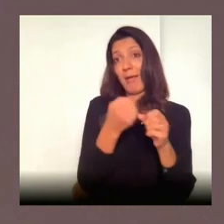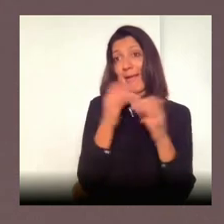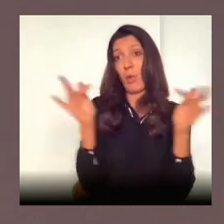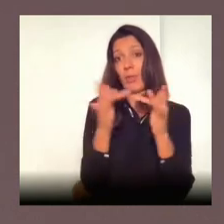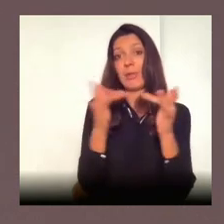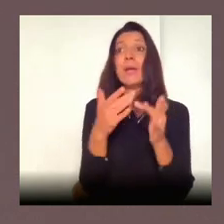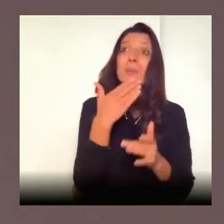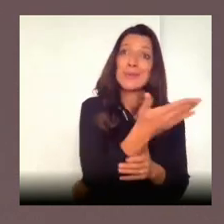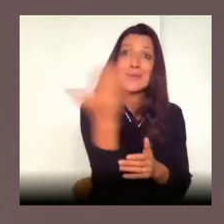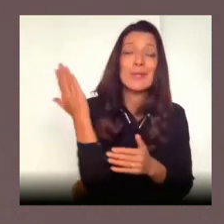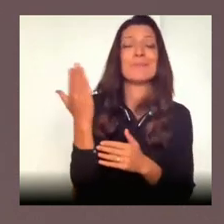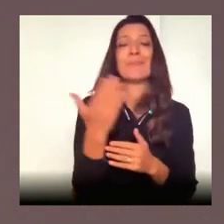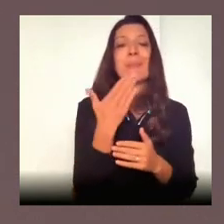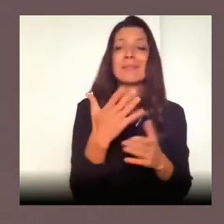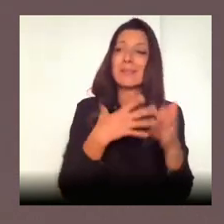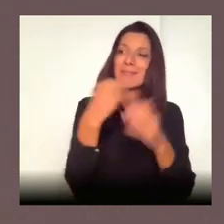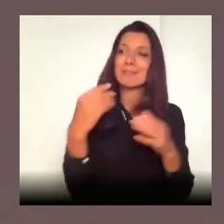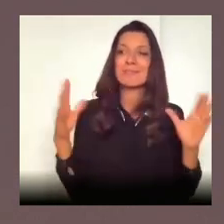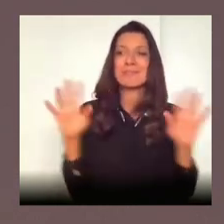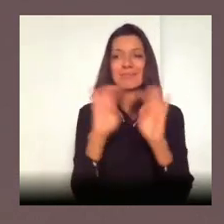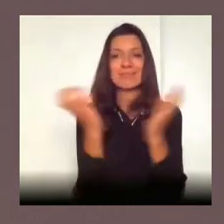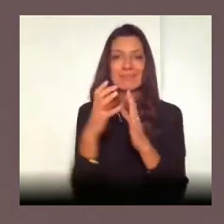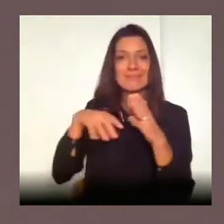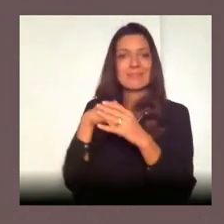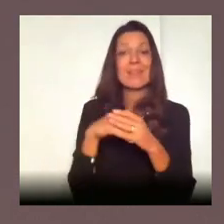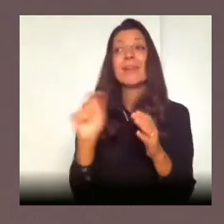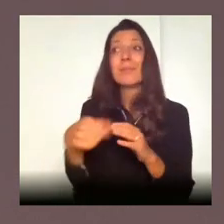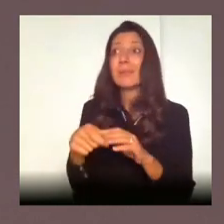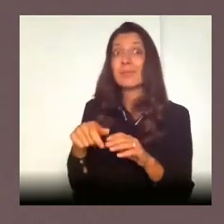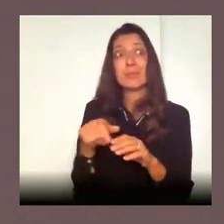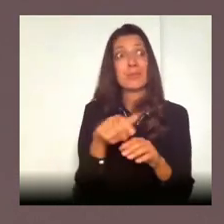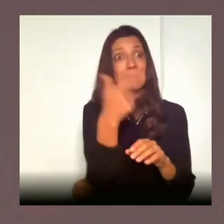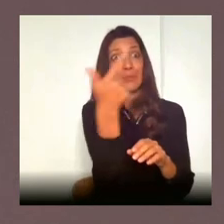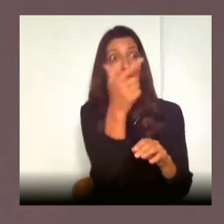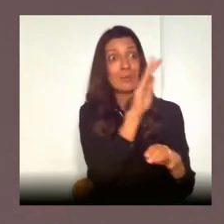table ronde et c'est toujours émouvant de passer après ces très beaux témoignages.